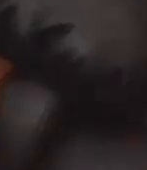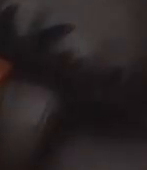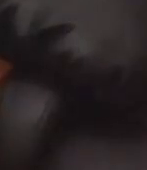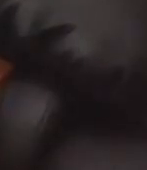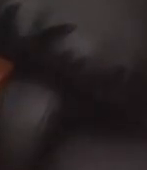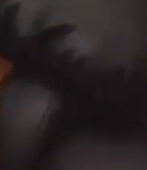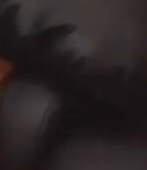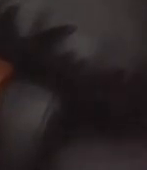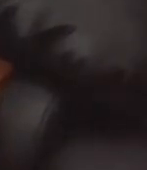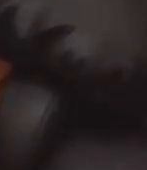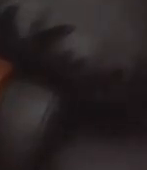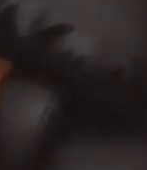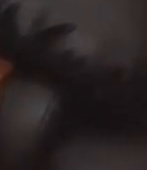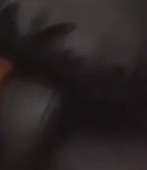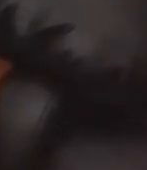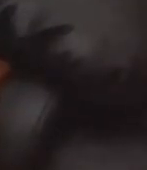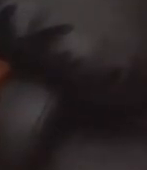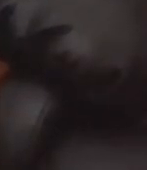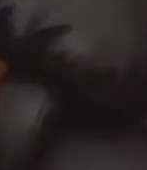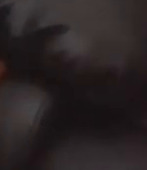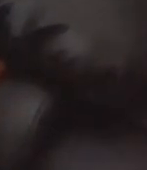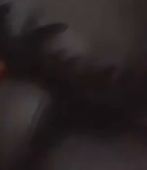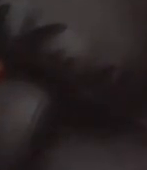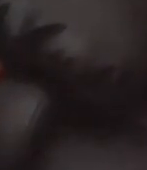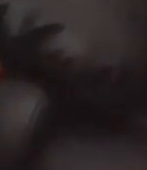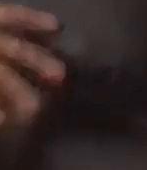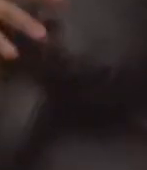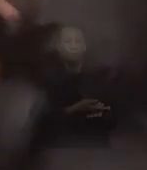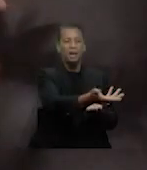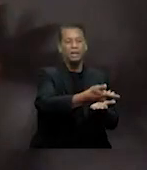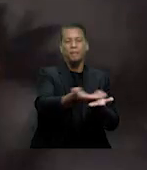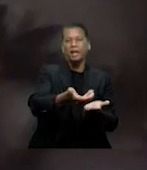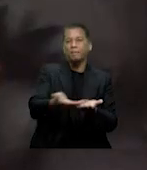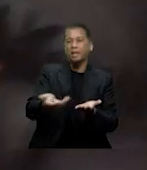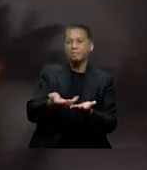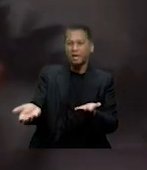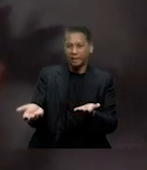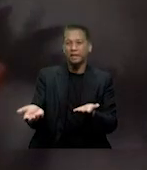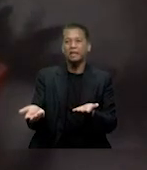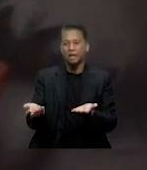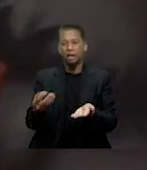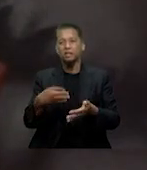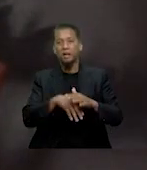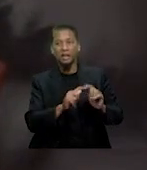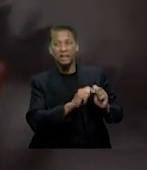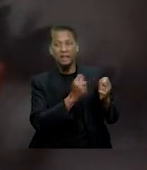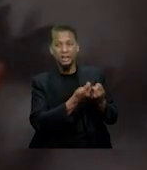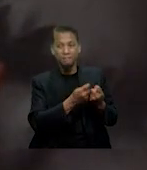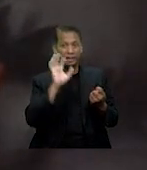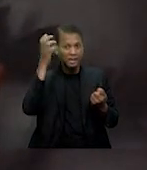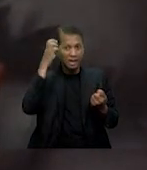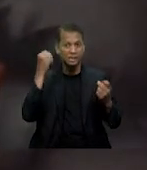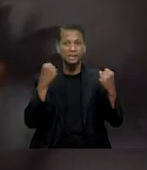Nah, sehingga kami tidak langsung bagikan. Kami simpan, setelah itu baru ada tim verifikasi dari Dinas Kesehatan.